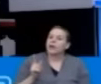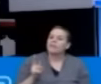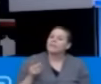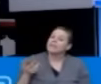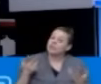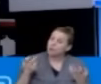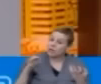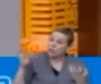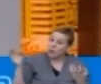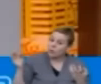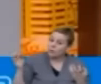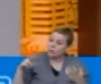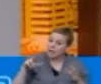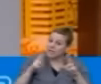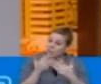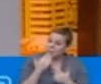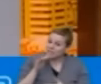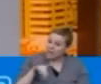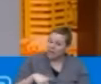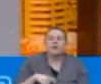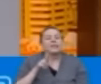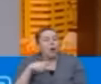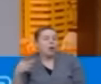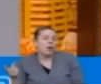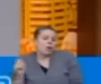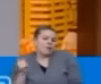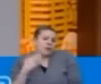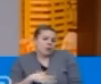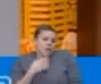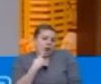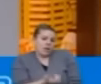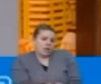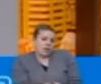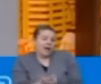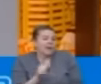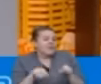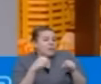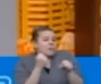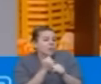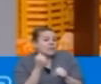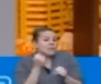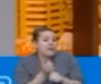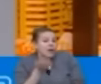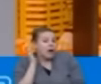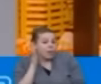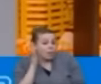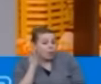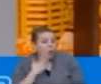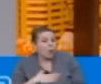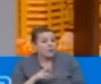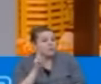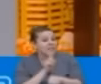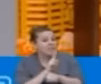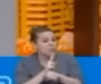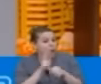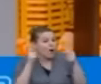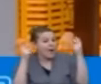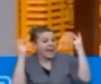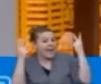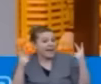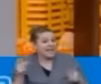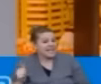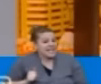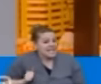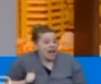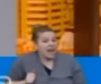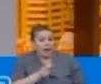בישראל. יכול מאוד להיות, אבל אני רוצה להגיד לך, לפעמים כשעושים מעשים חמורים, שרוצים לשמור את ערכי צה"ל, את